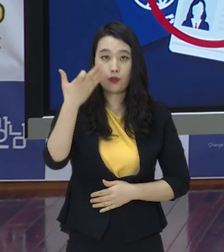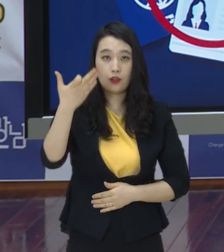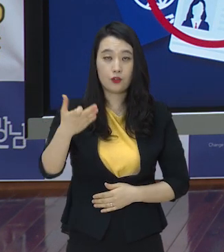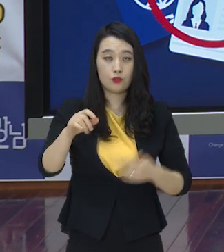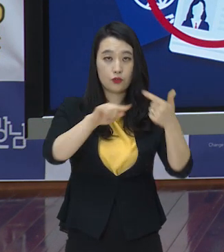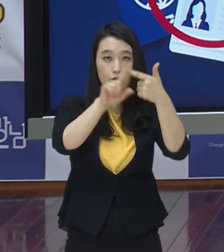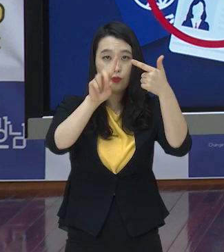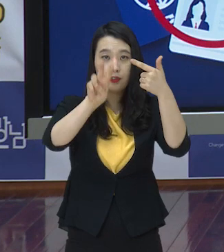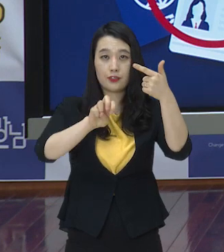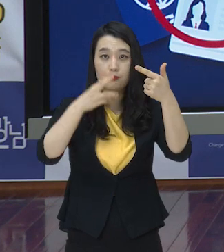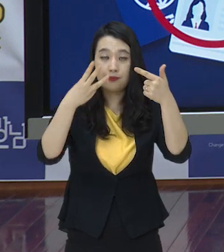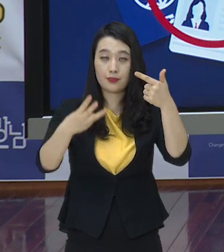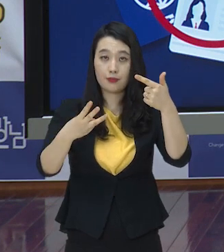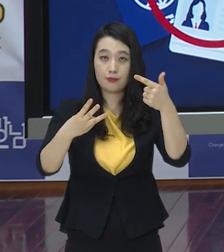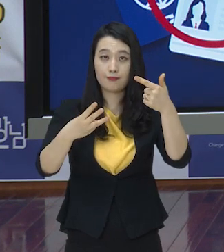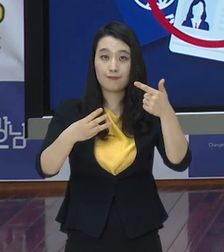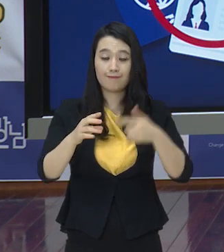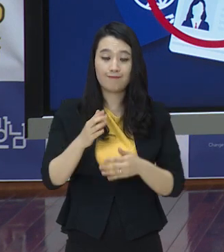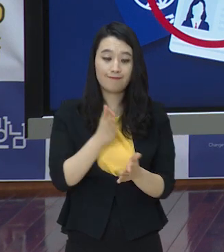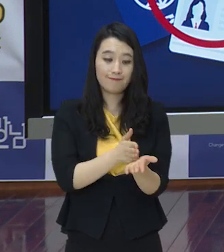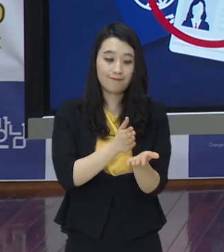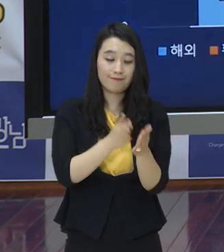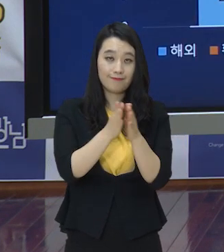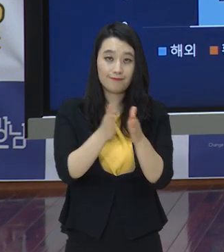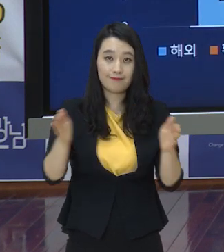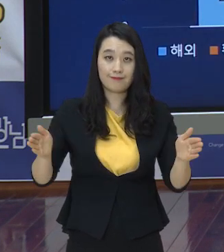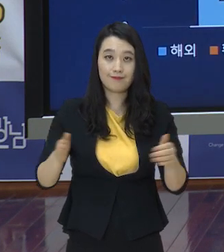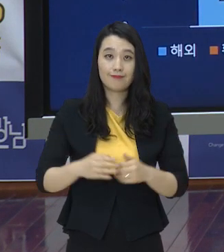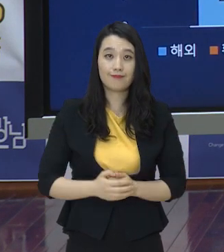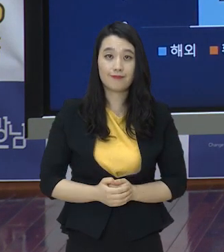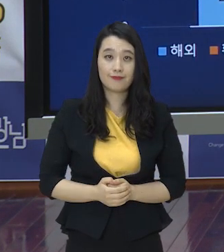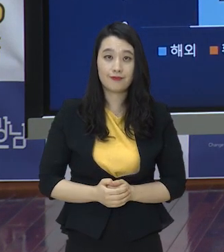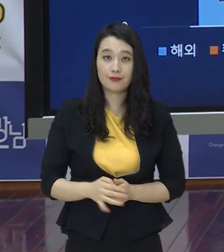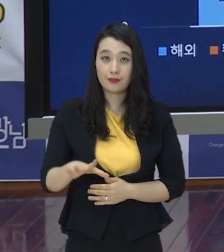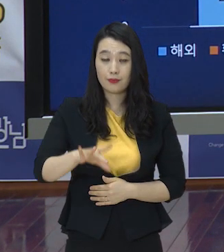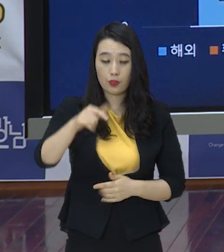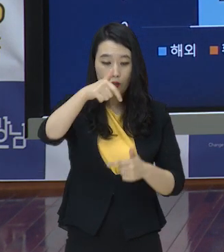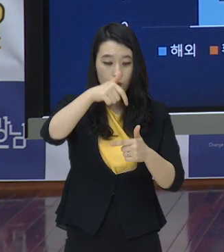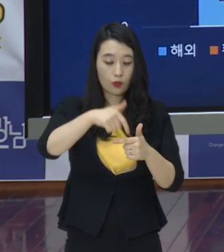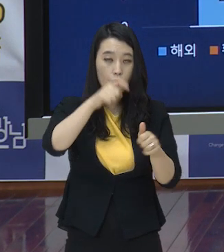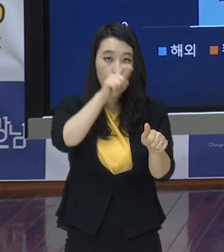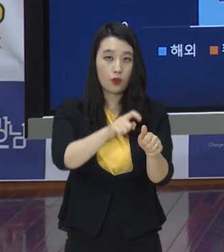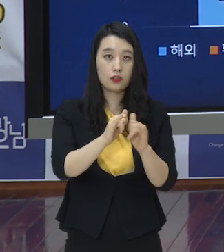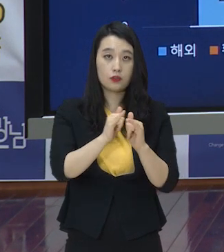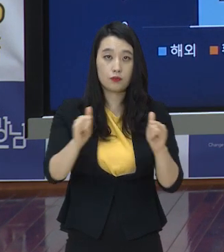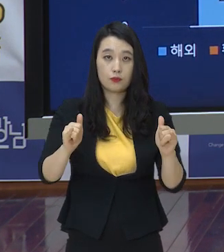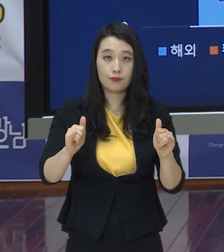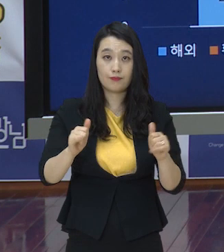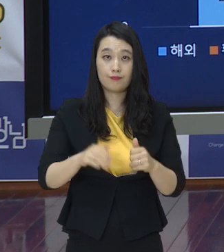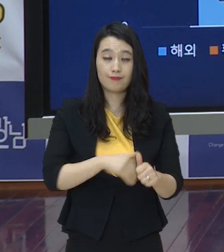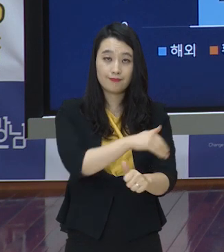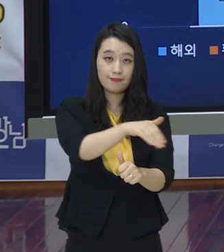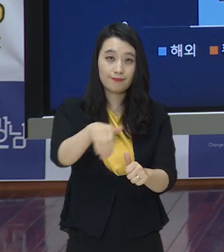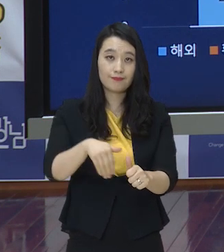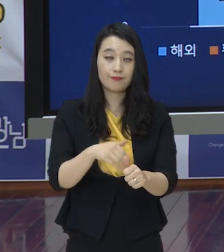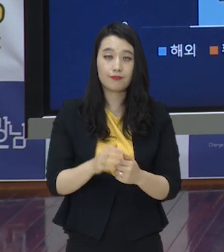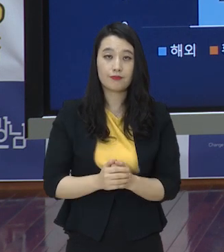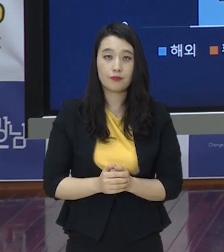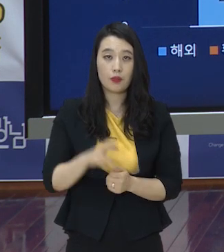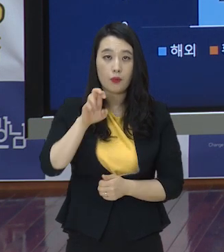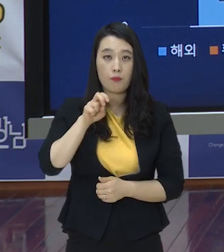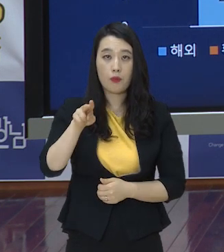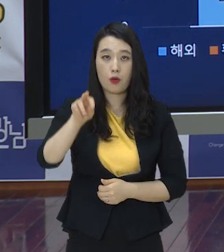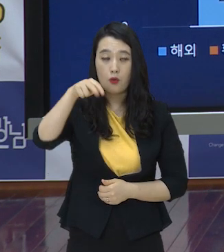6월 23일자 브리핑을 시작하겠습니다. 먼저 강남구 확진자 현황입니다. 명성